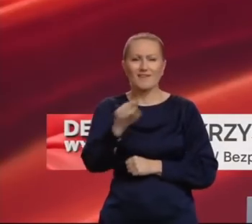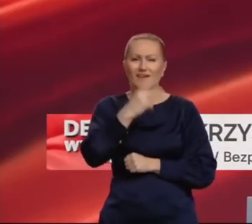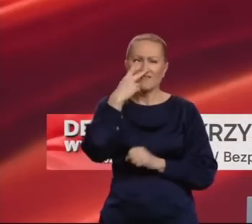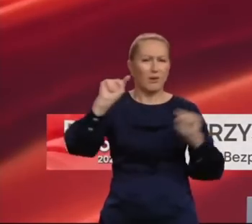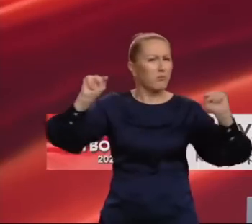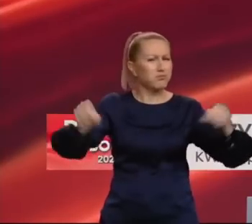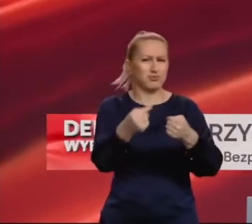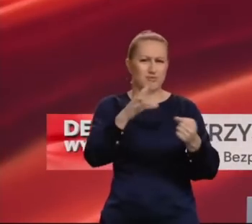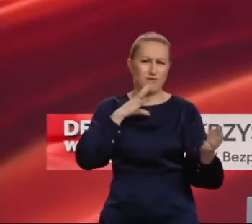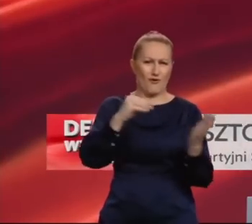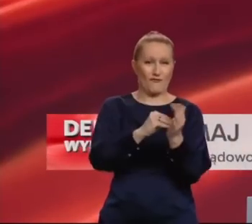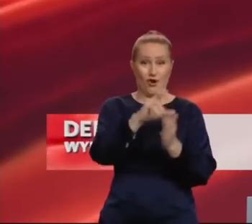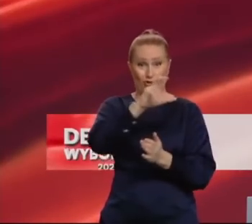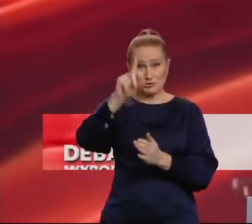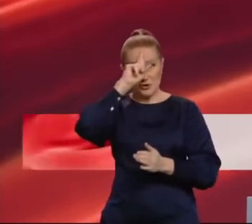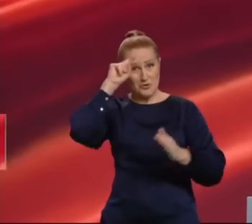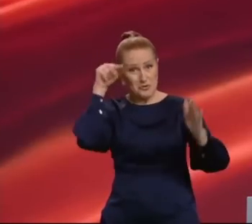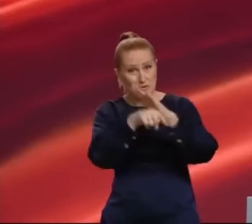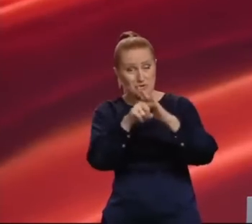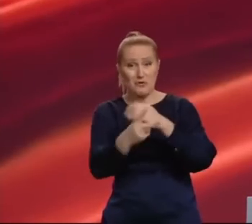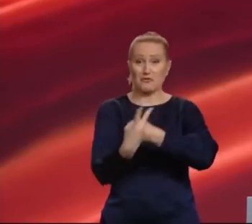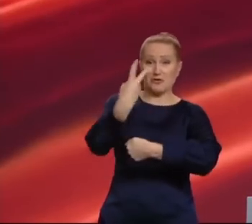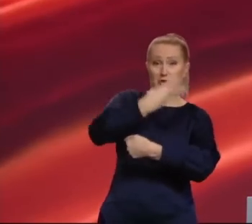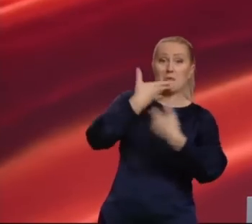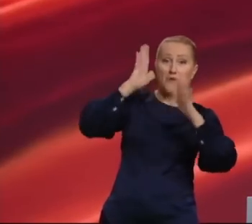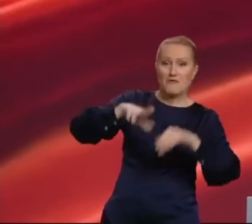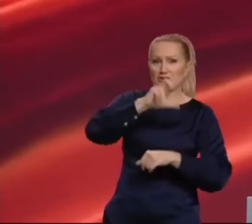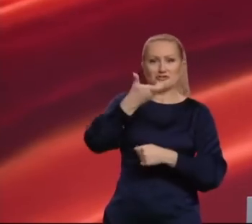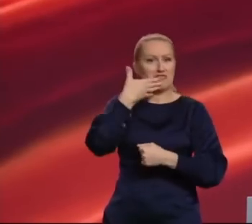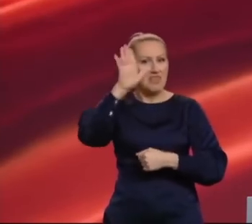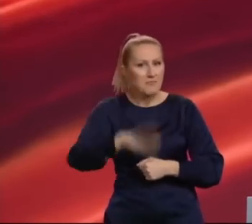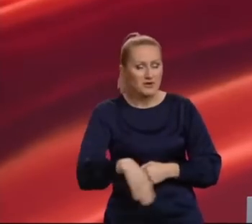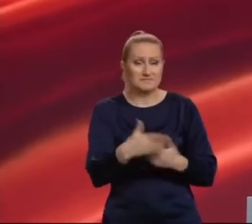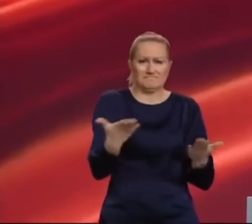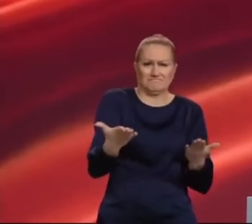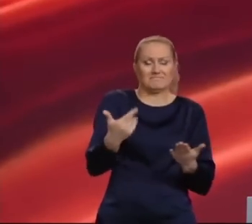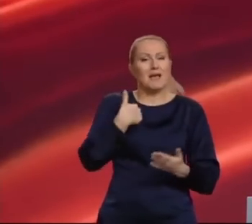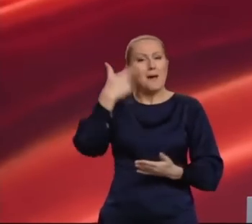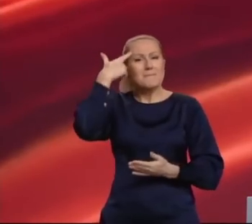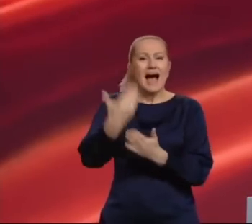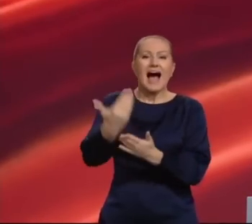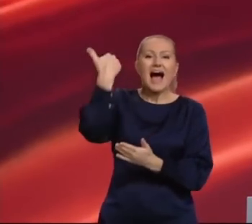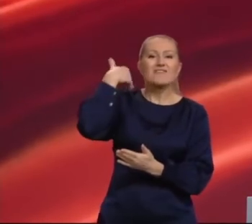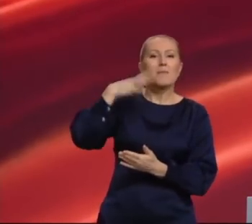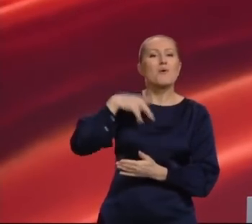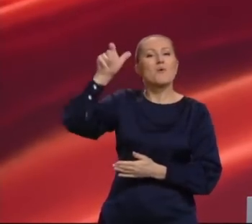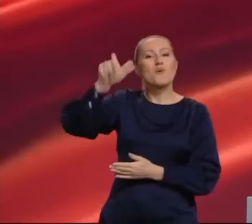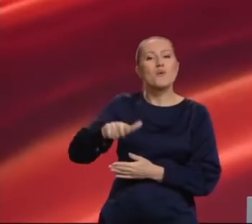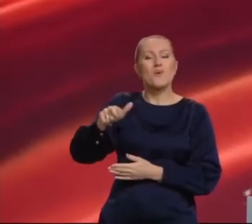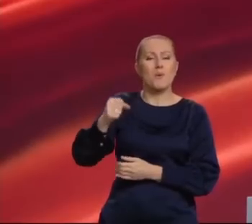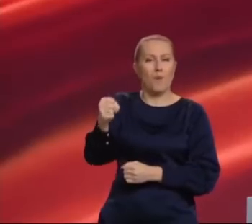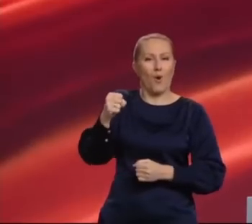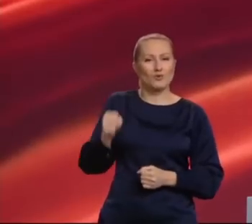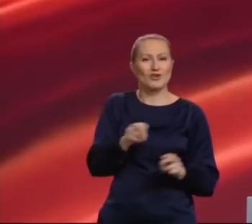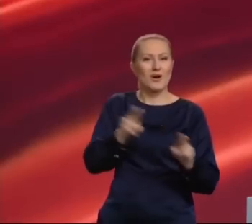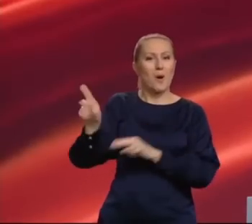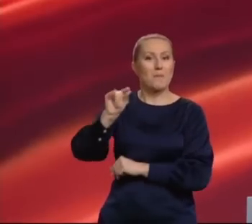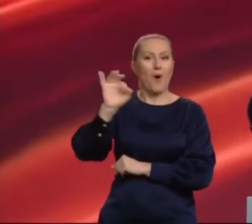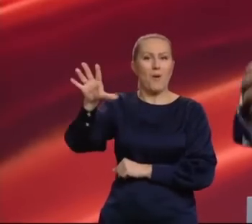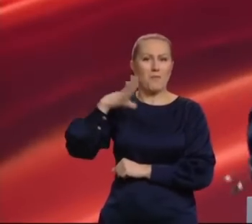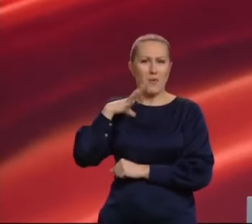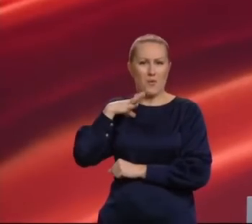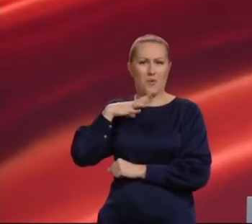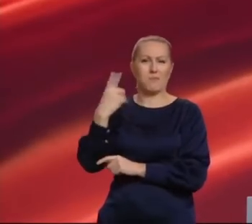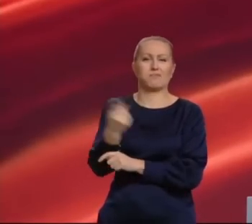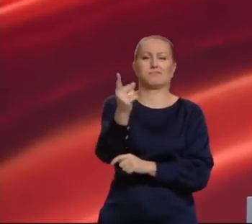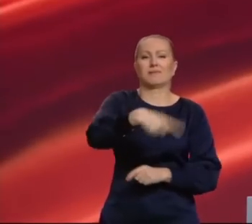czy migranci powinni wjeżdżać, czy nie powinni wjeżdżać. No i tam. Pamiętam harce jednego z posłów Platformy, który był, protestował przeciwko